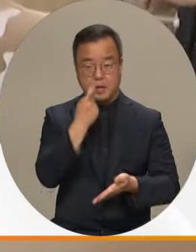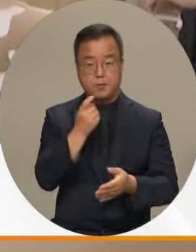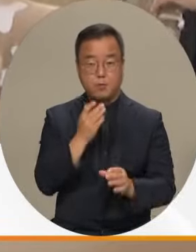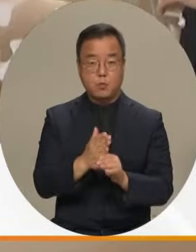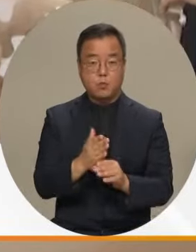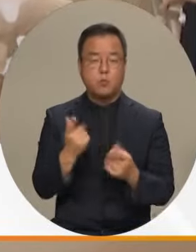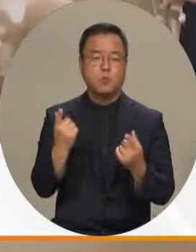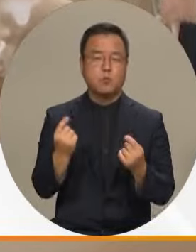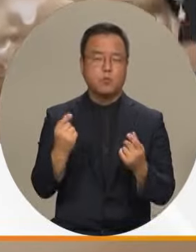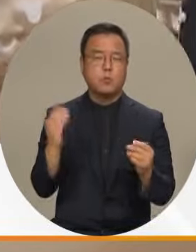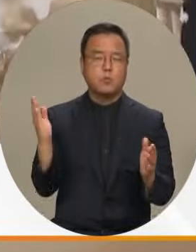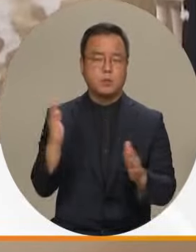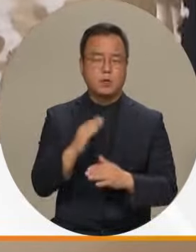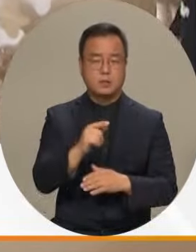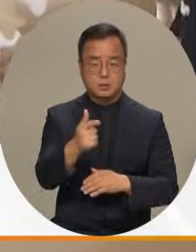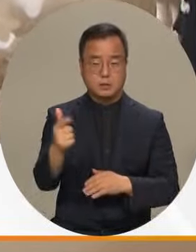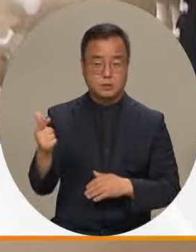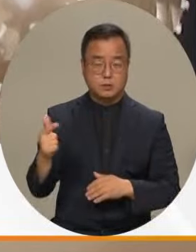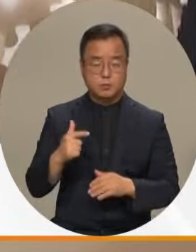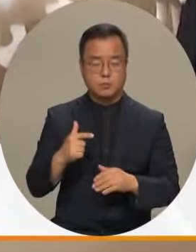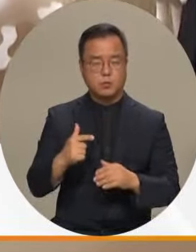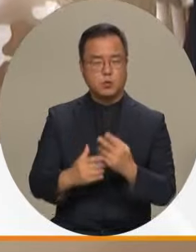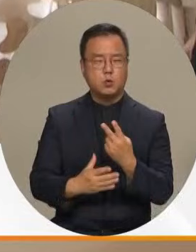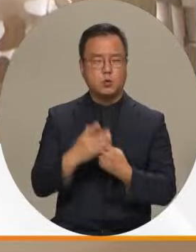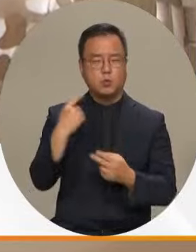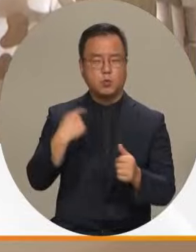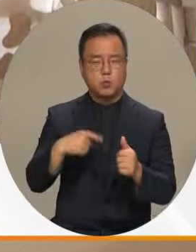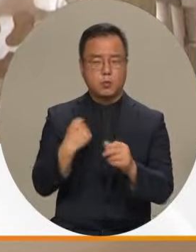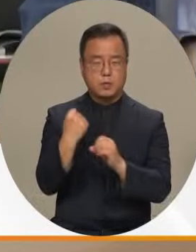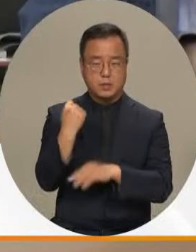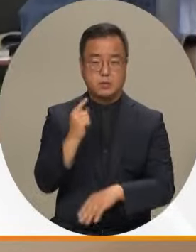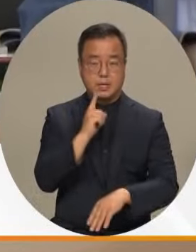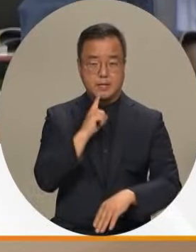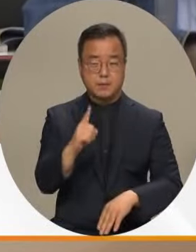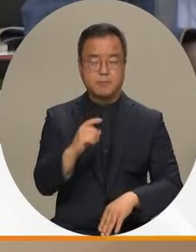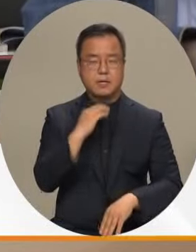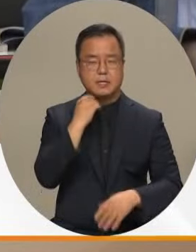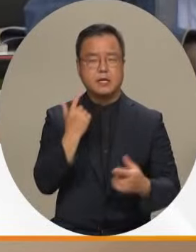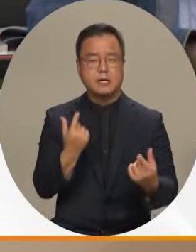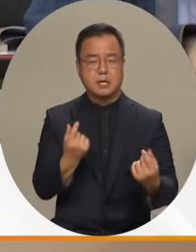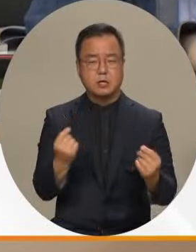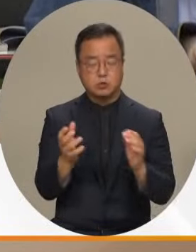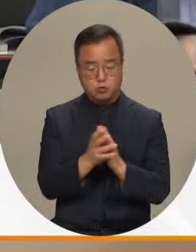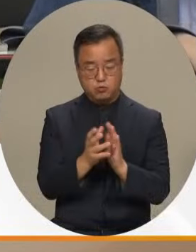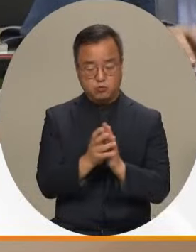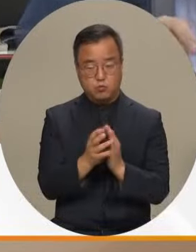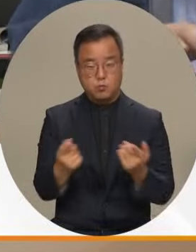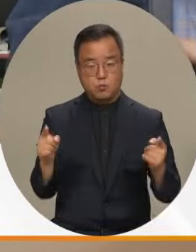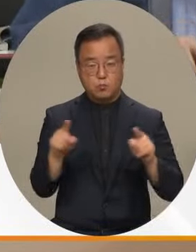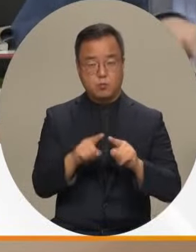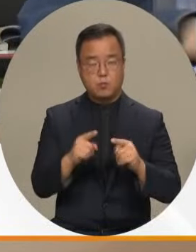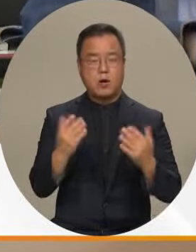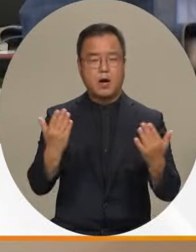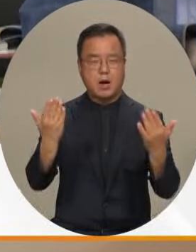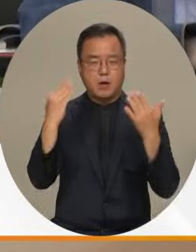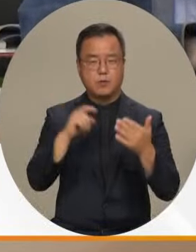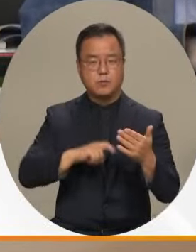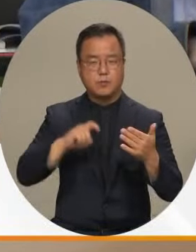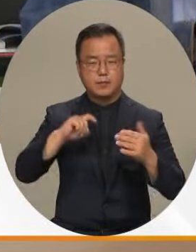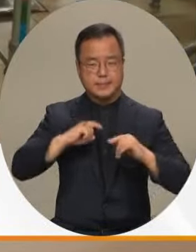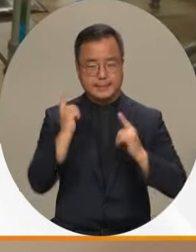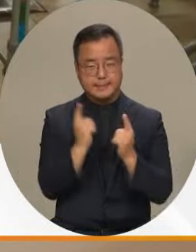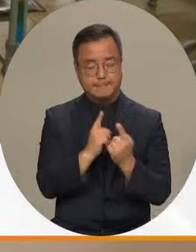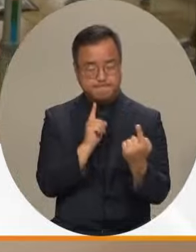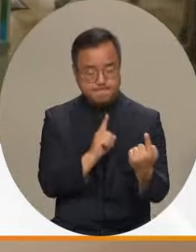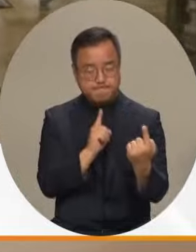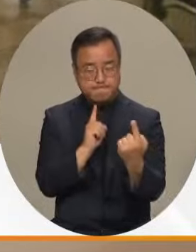있는 사람들이 이 통합교육의 본질이라고 할 수 있는 또래 친구들과 함께 같은 학교에서 개별화된